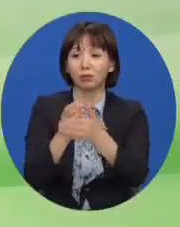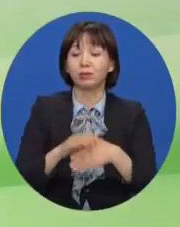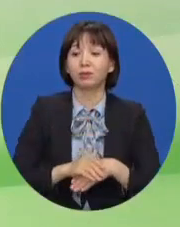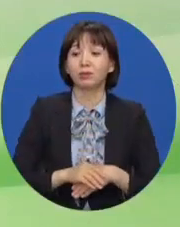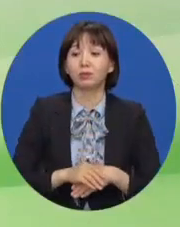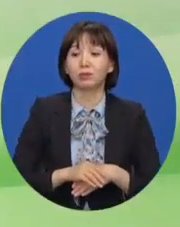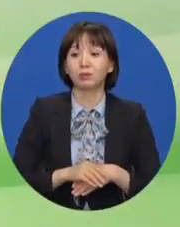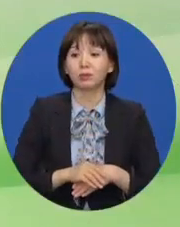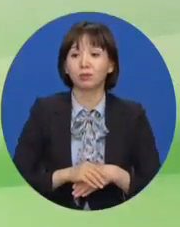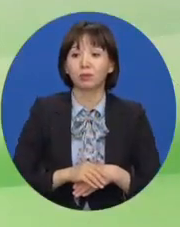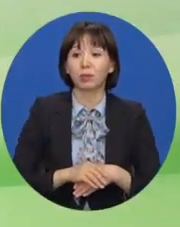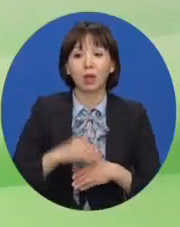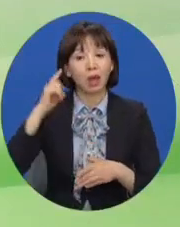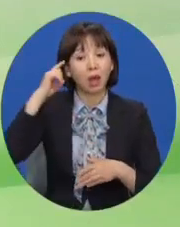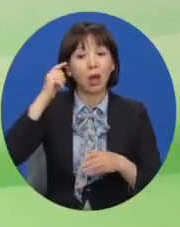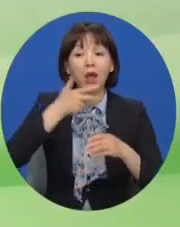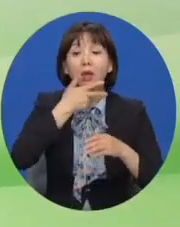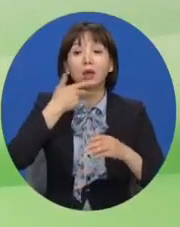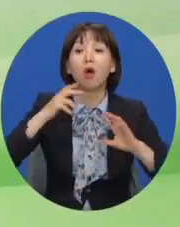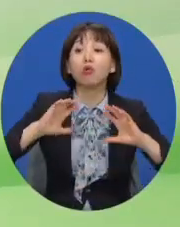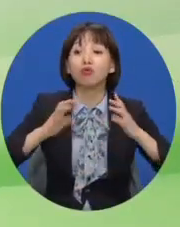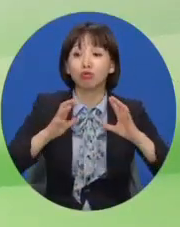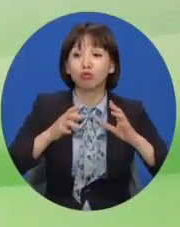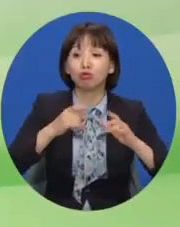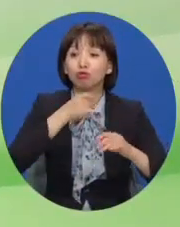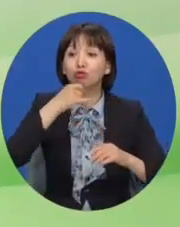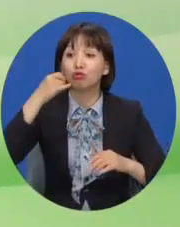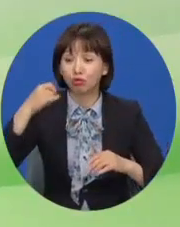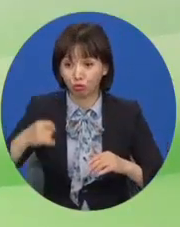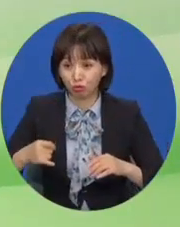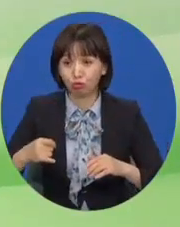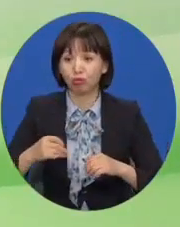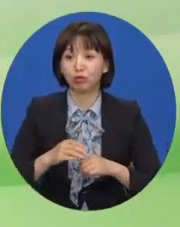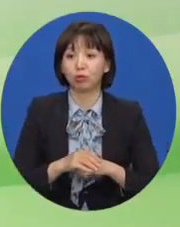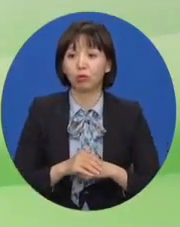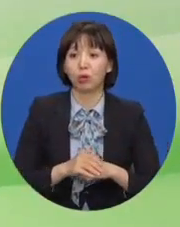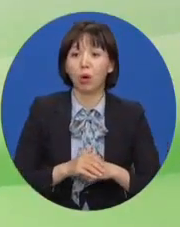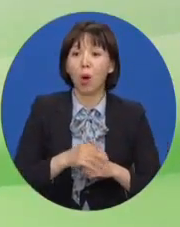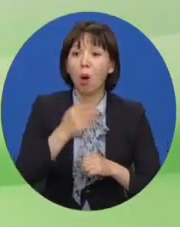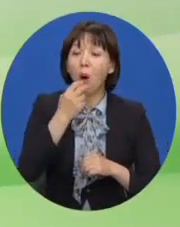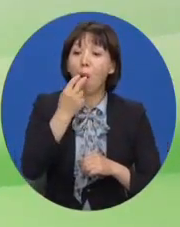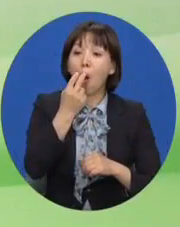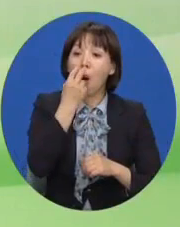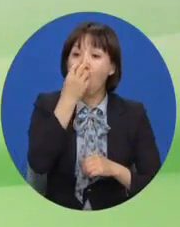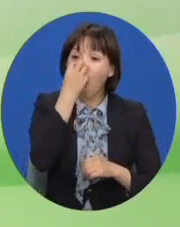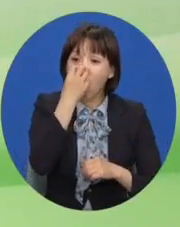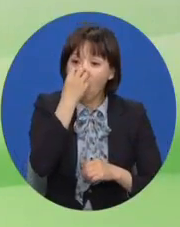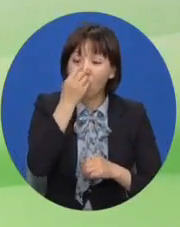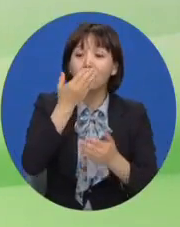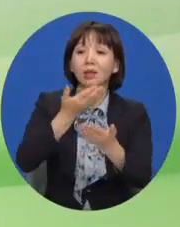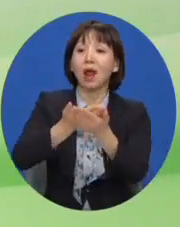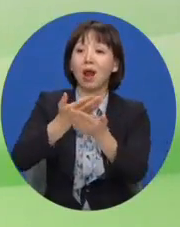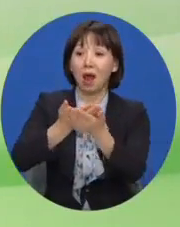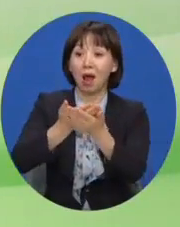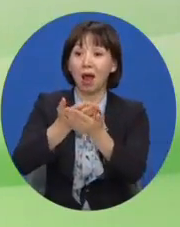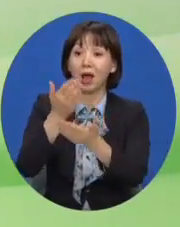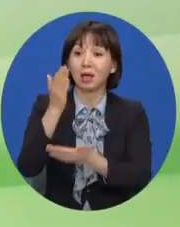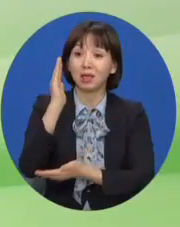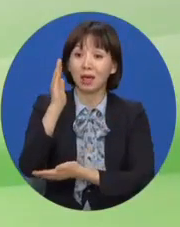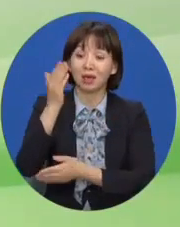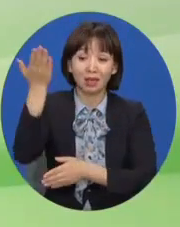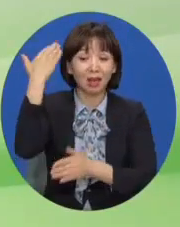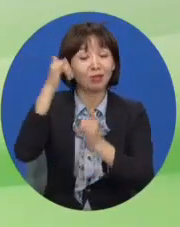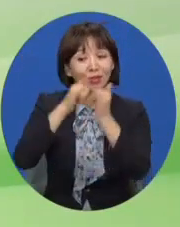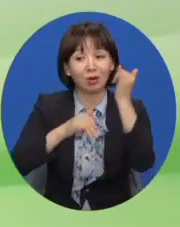예. 영국에서 중국에게 홍콩을 달라 이런 얘기를 한 오래전